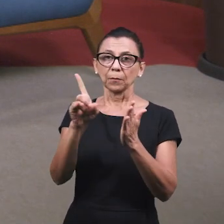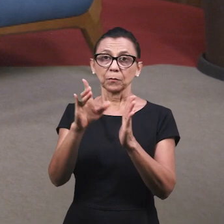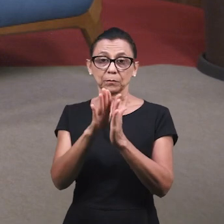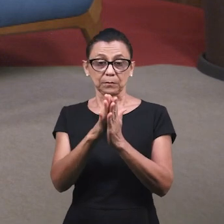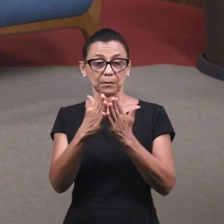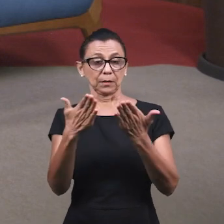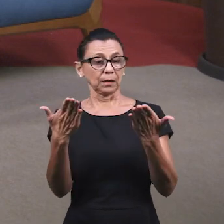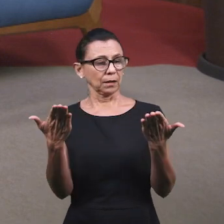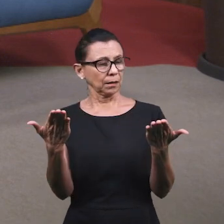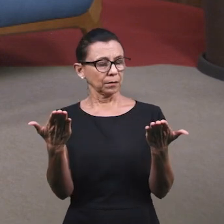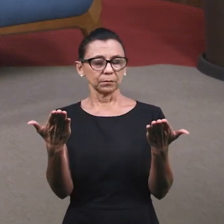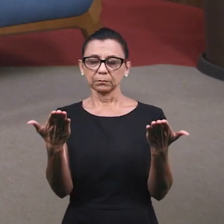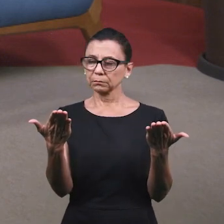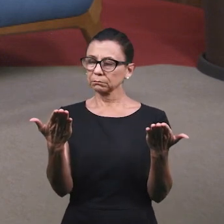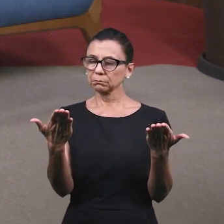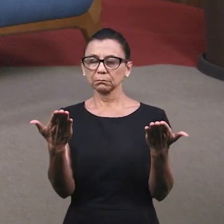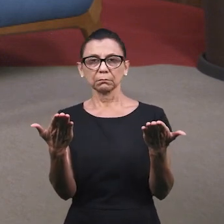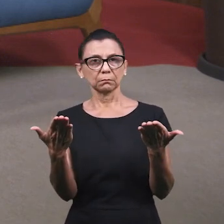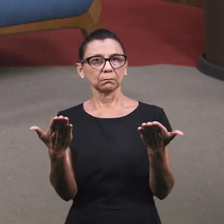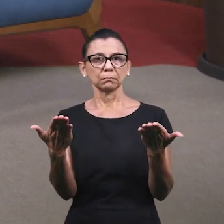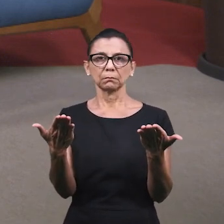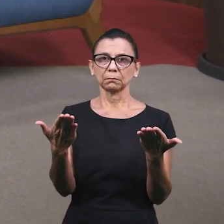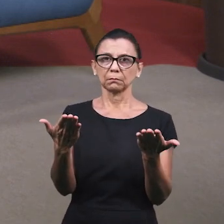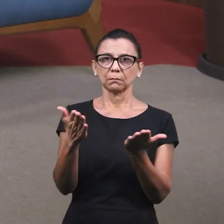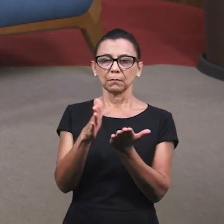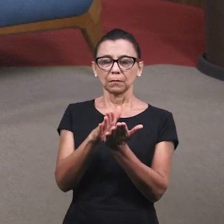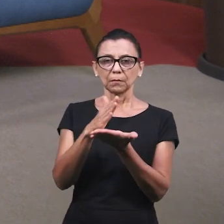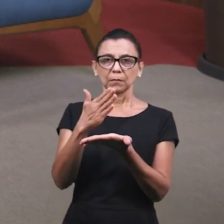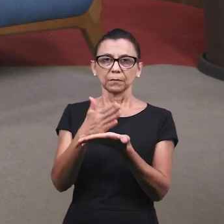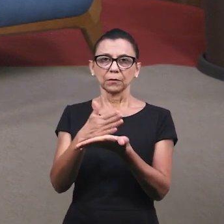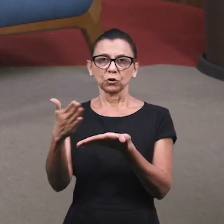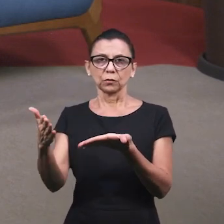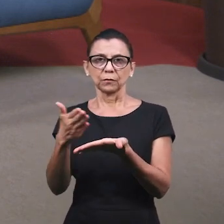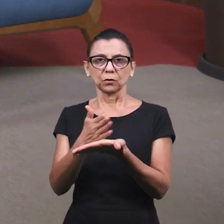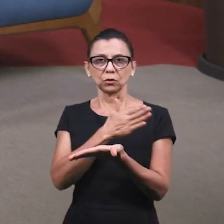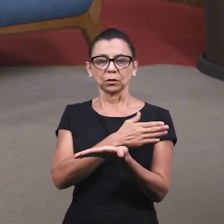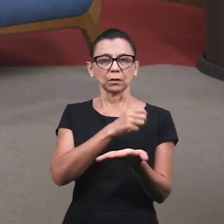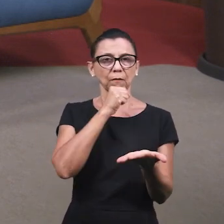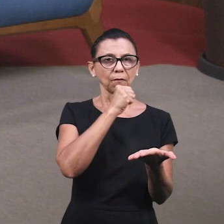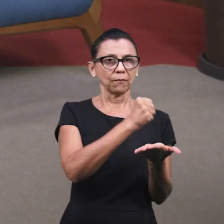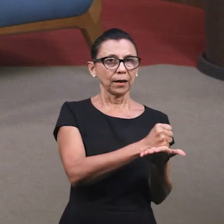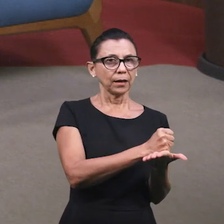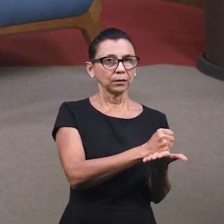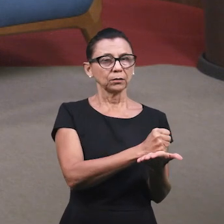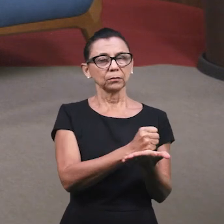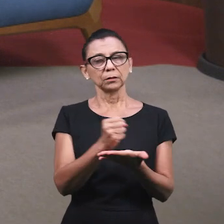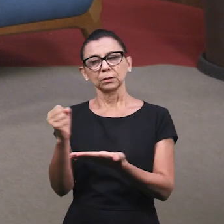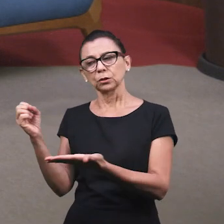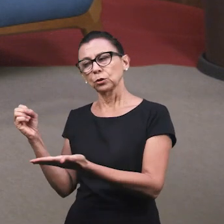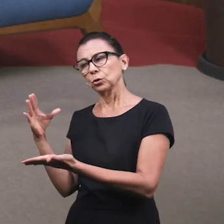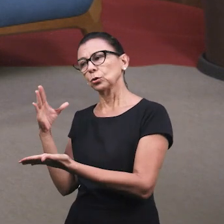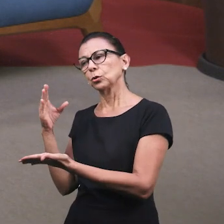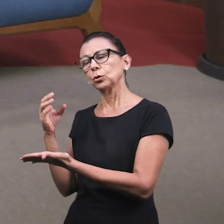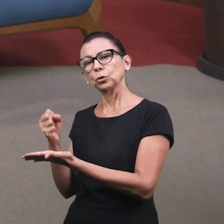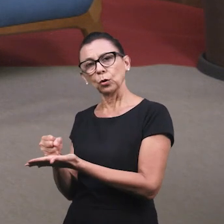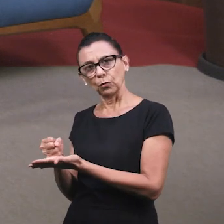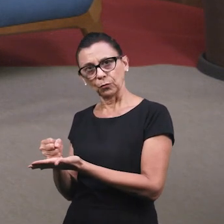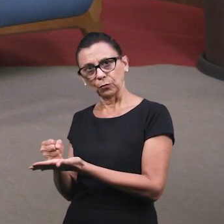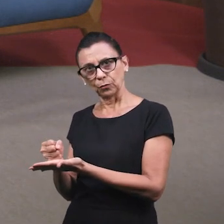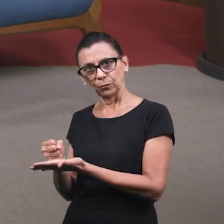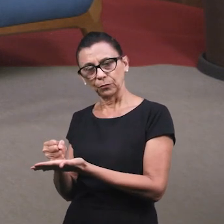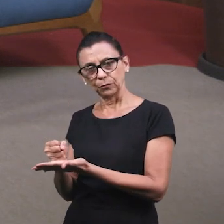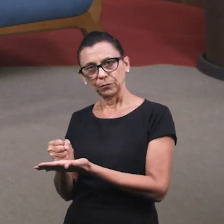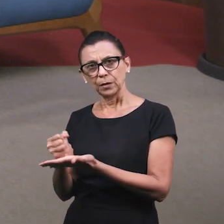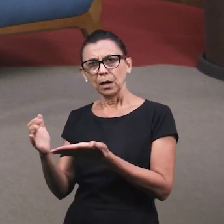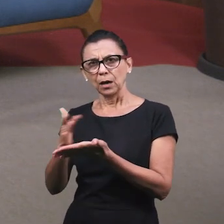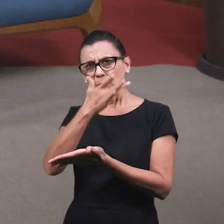Testament. Quand on ouvre la Bible, il y a une division classique, au Nouveau et Ancien Testament.